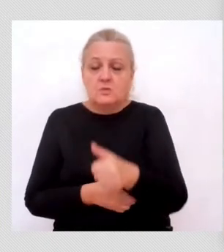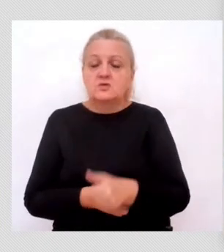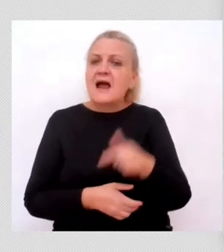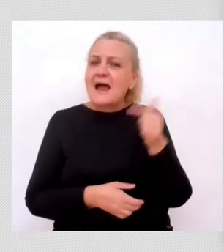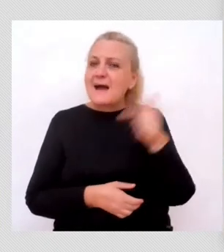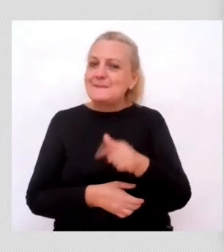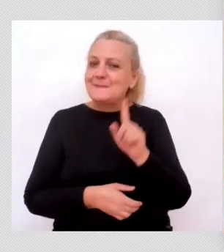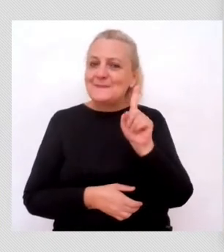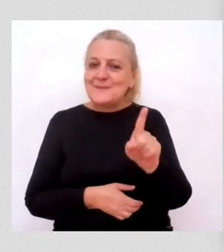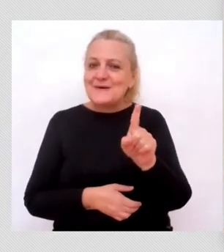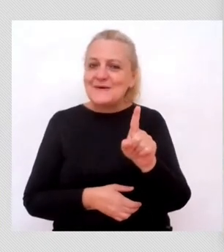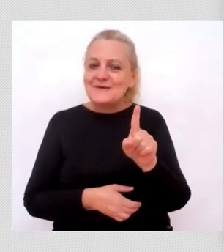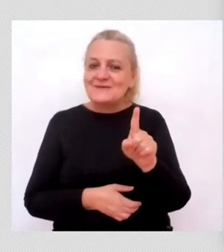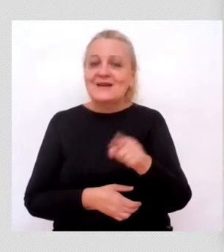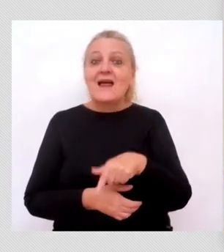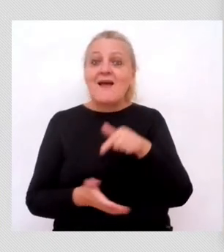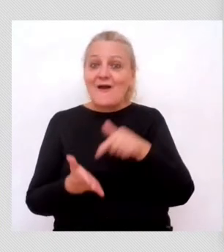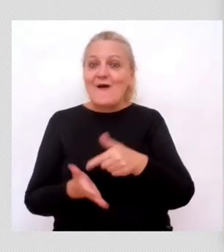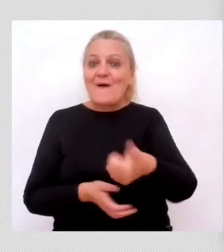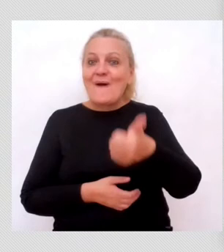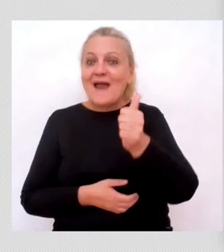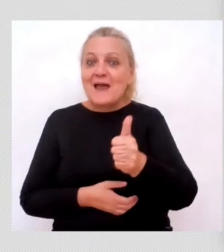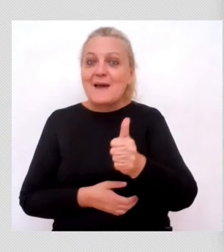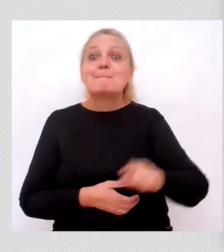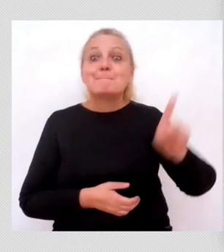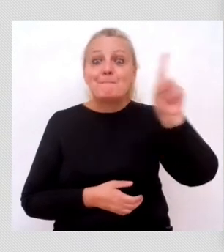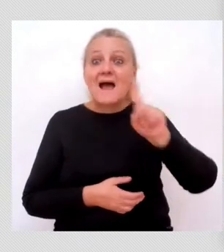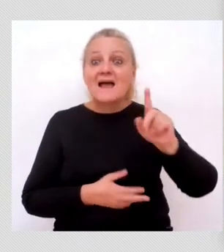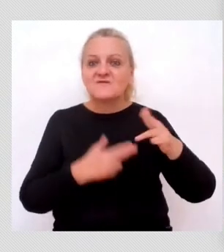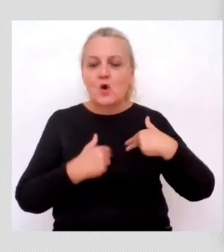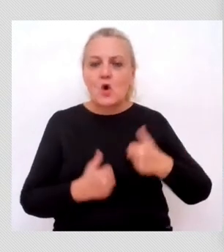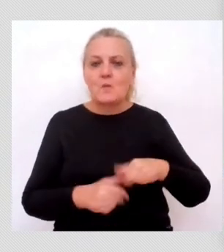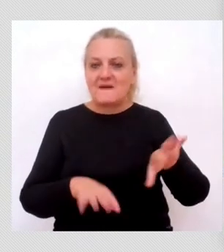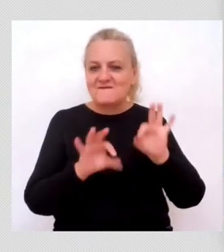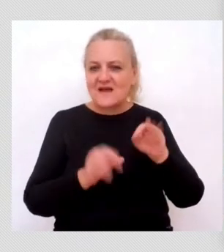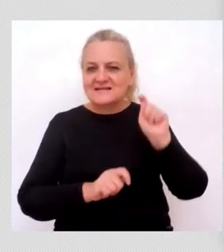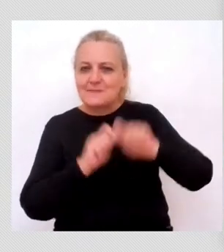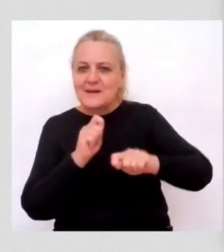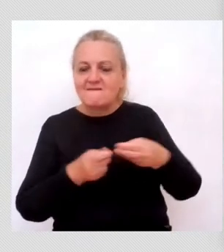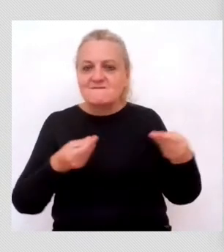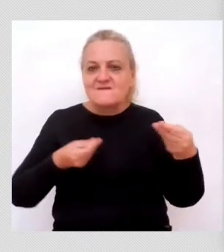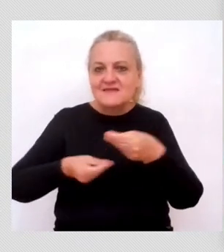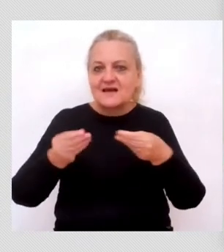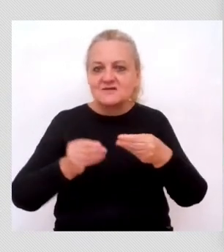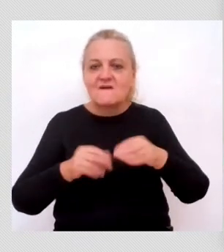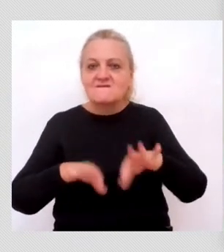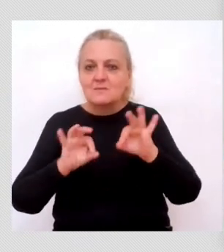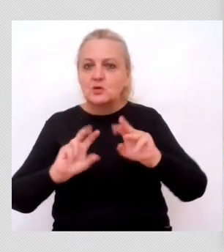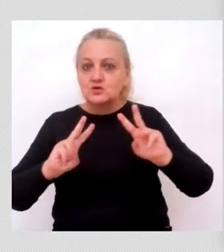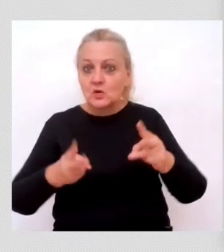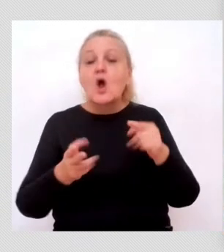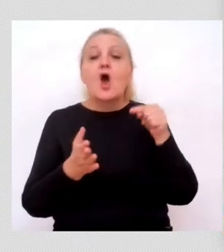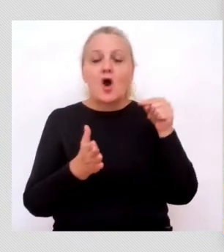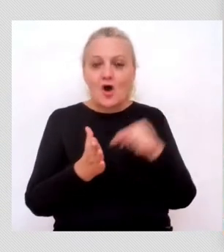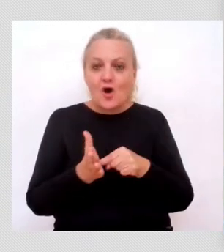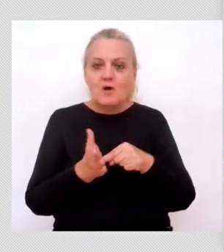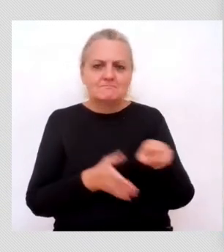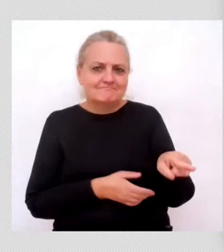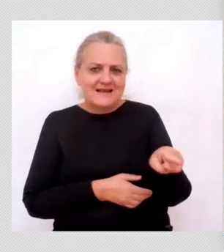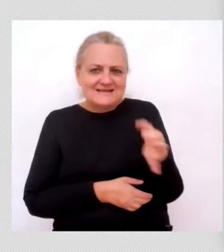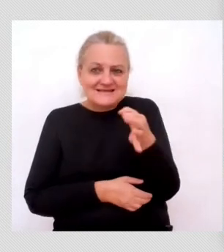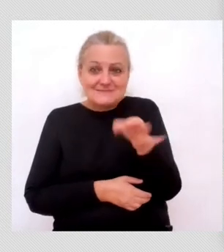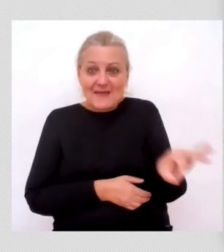że właśnie ci eksperci z Państwowej Komisji Wyborczej, którzy sprawdzają finansowanie wyborów, stwierdzają, że tu nastąpiło